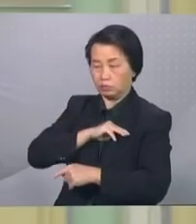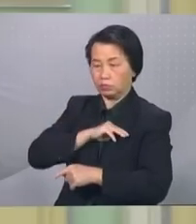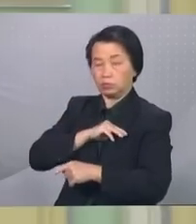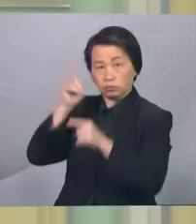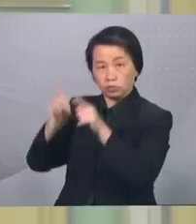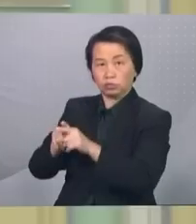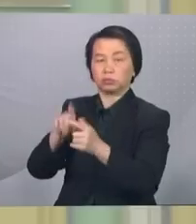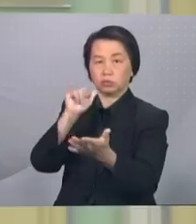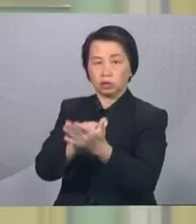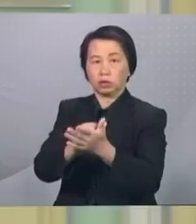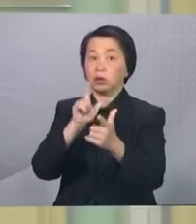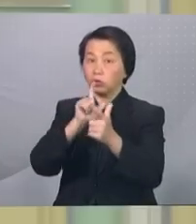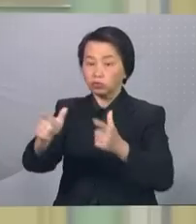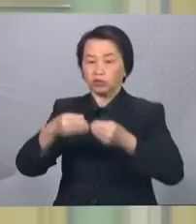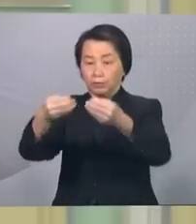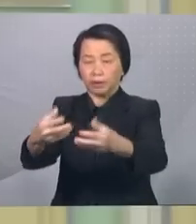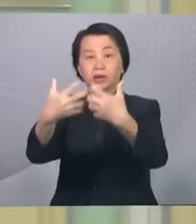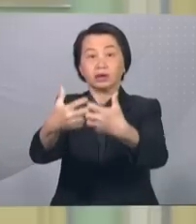kelulusan yang diberikan itu